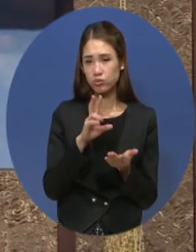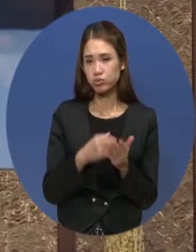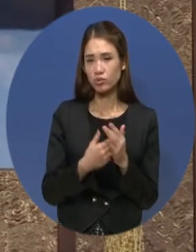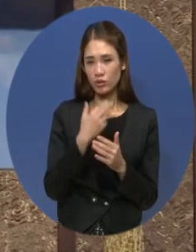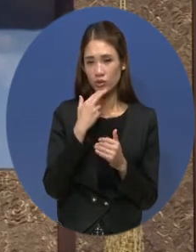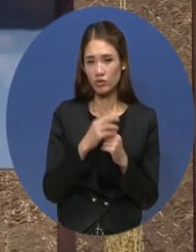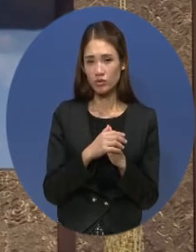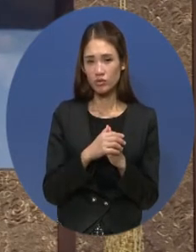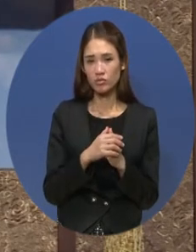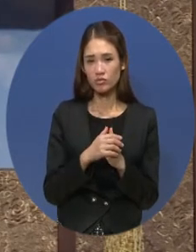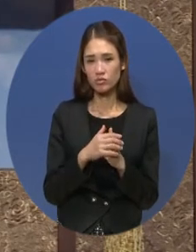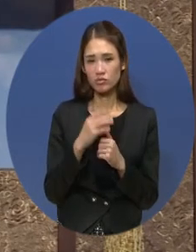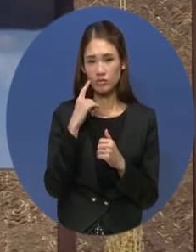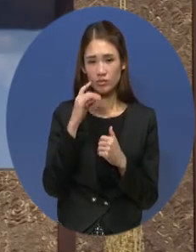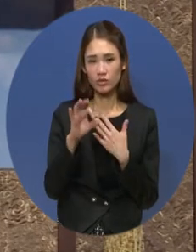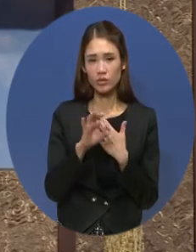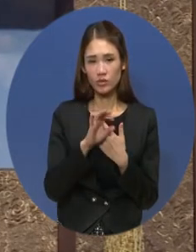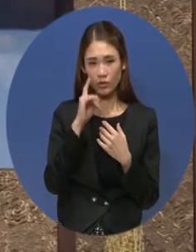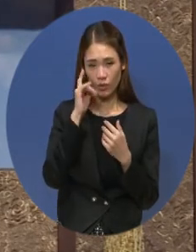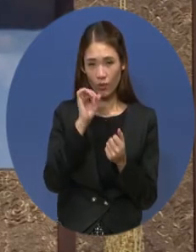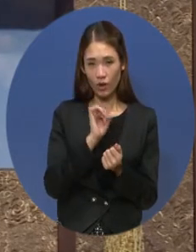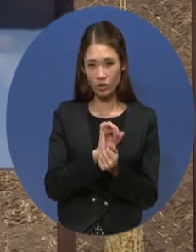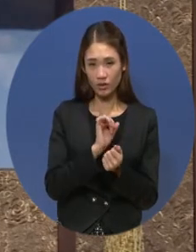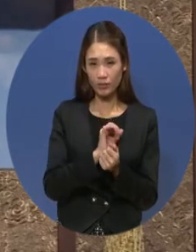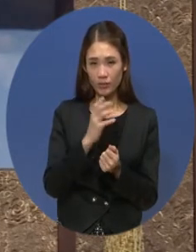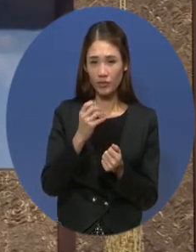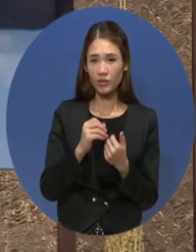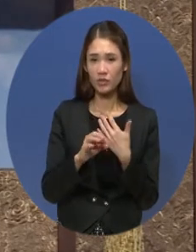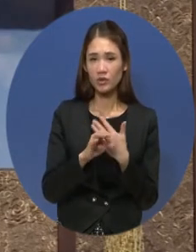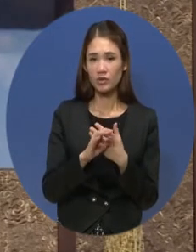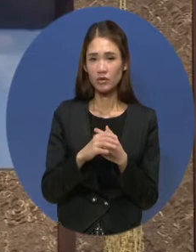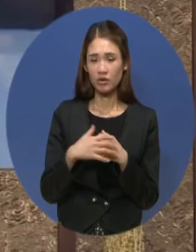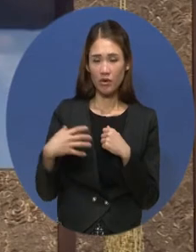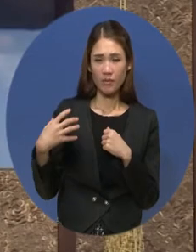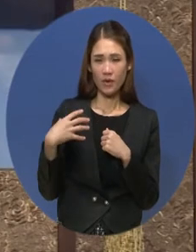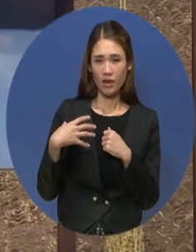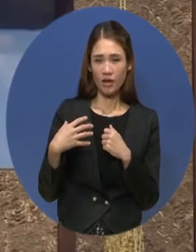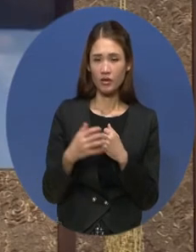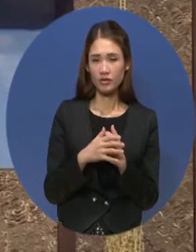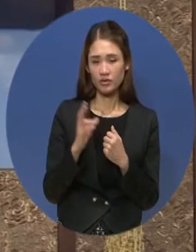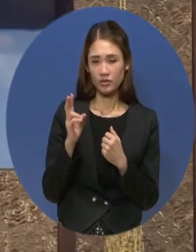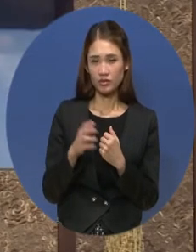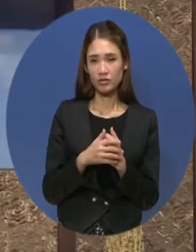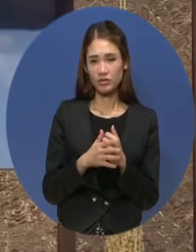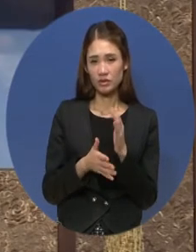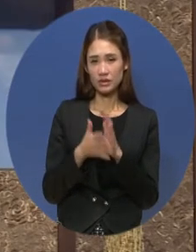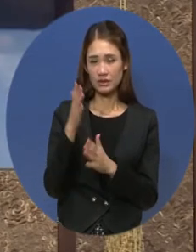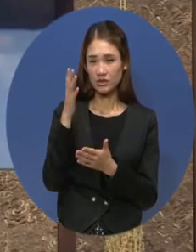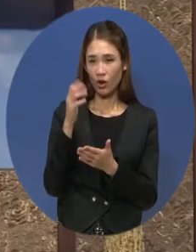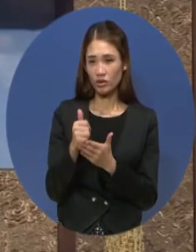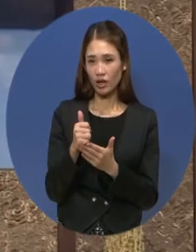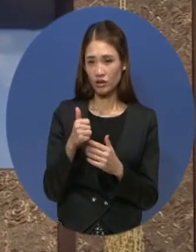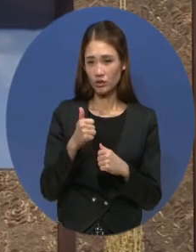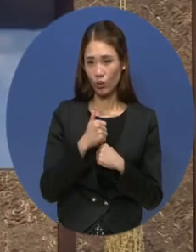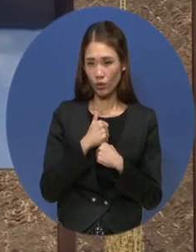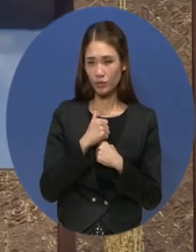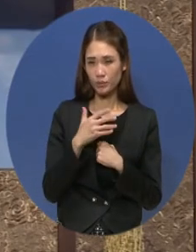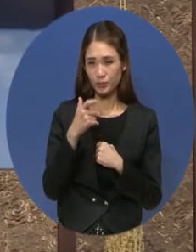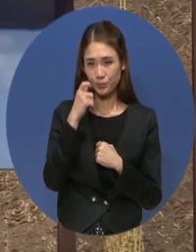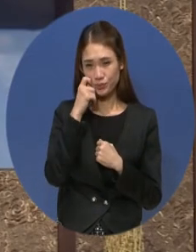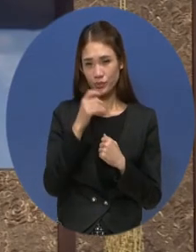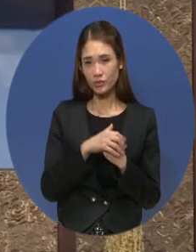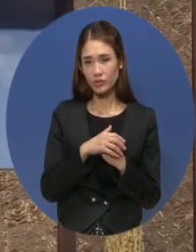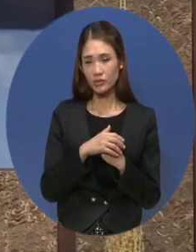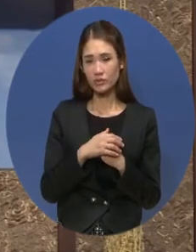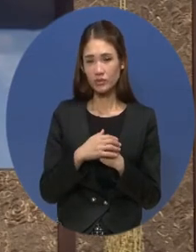저야 제가 만약에 확전을 받았으며 어 지탄을 받겠죠 예 시설장 이 조심 하지 못하고 이건